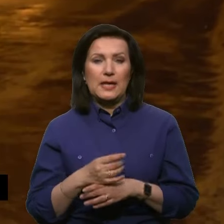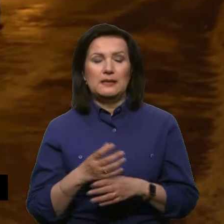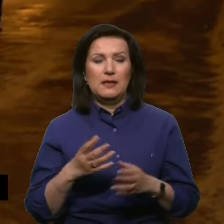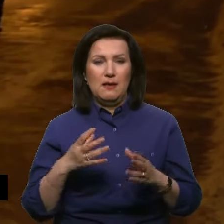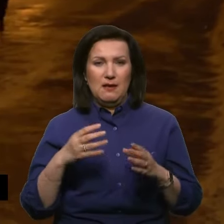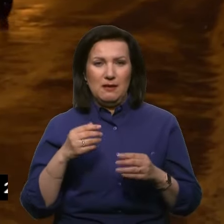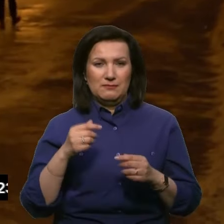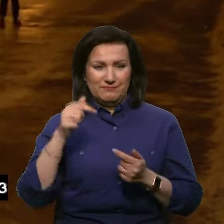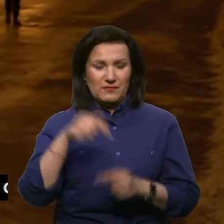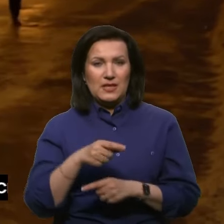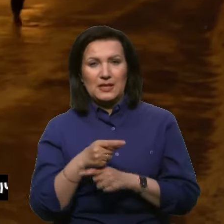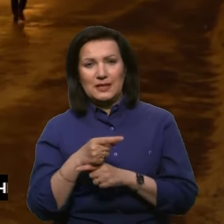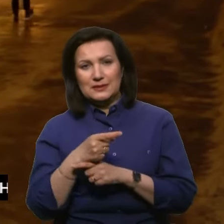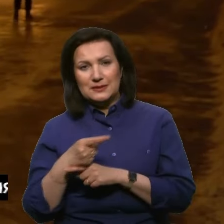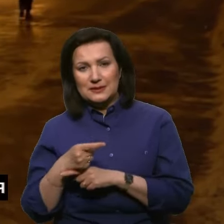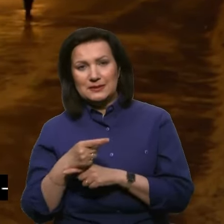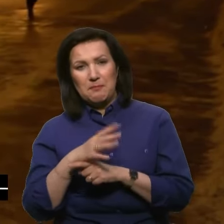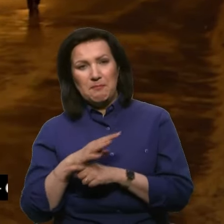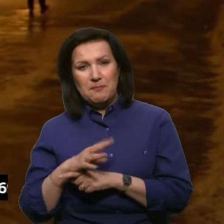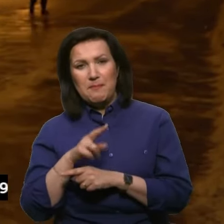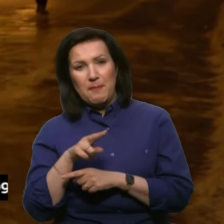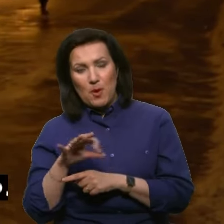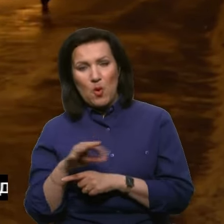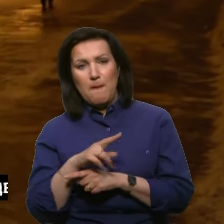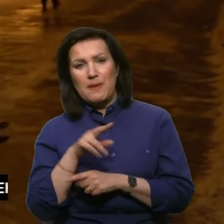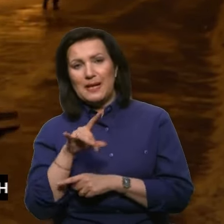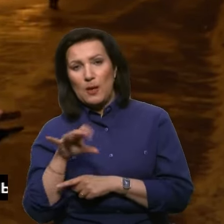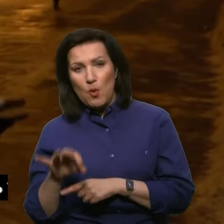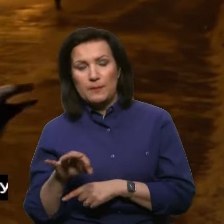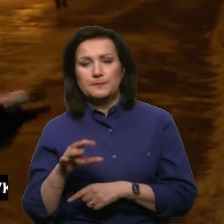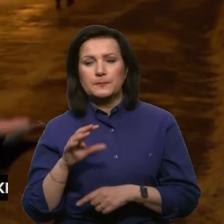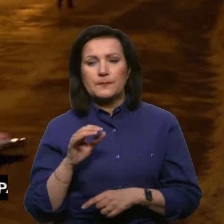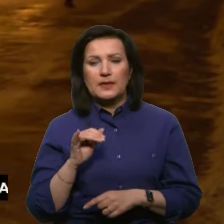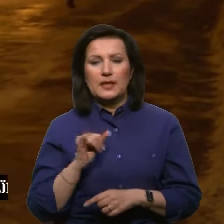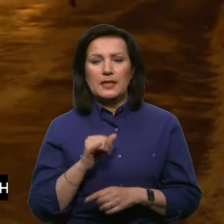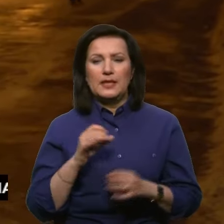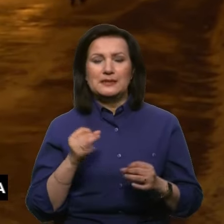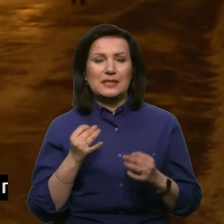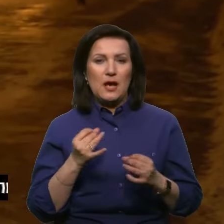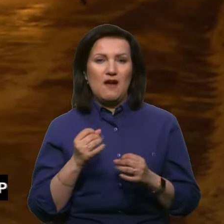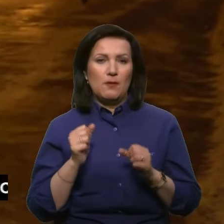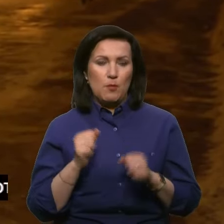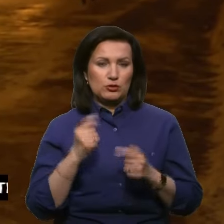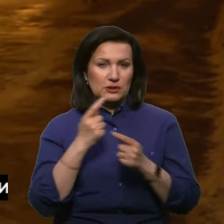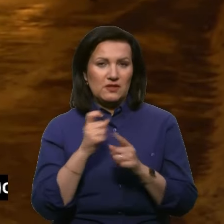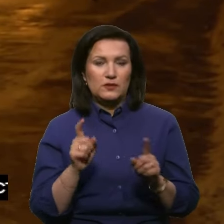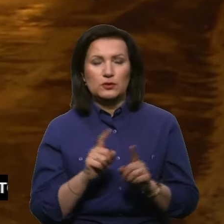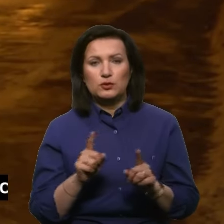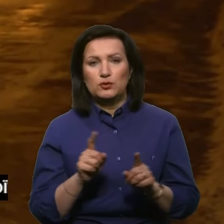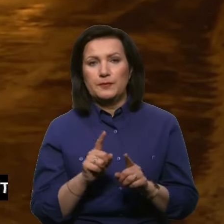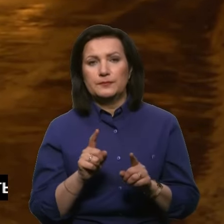систем ППО та ПРО. І також цікавим аспектом можна заявити те,